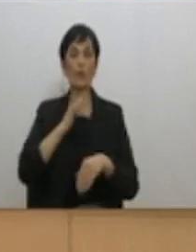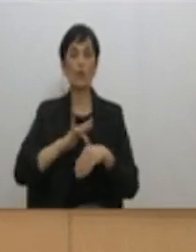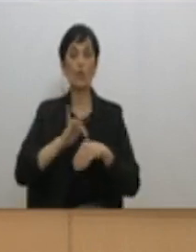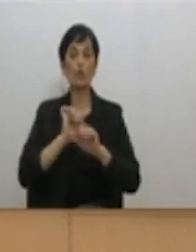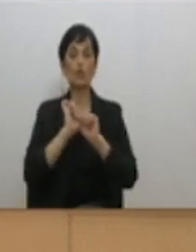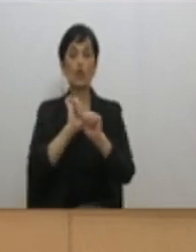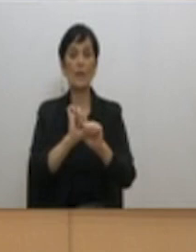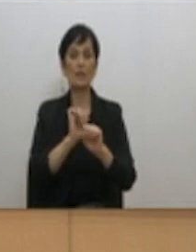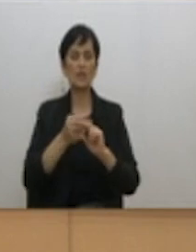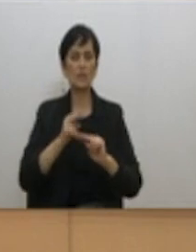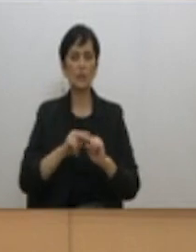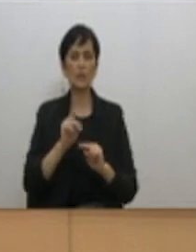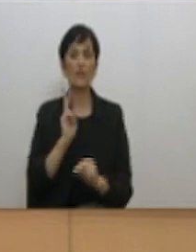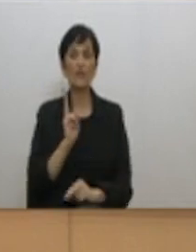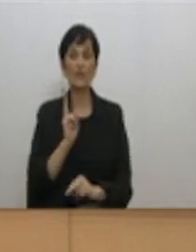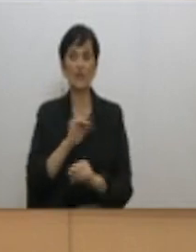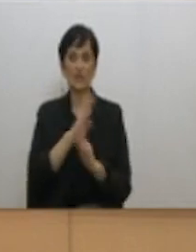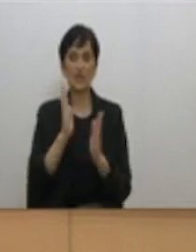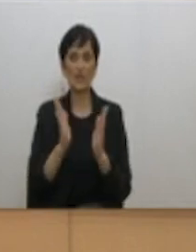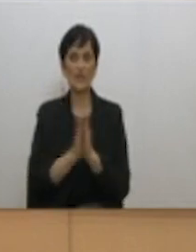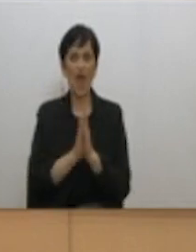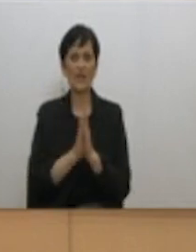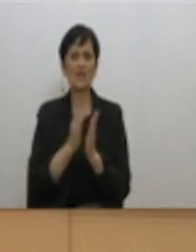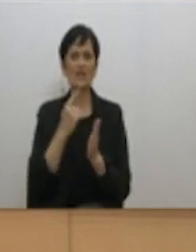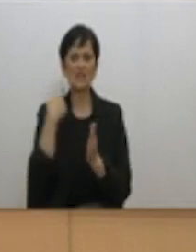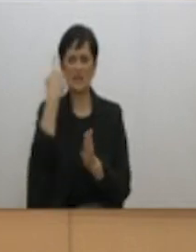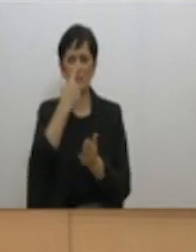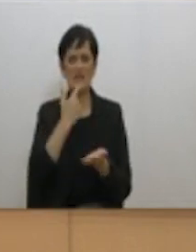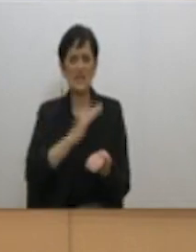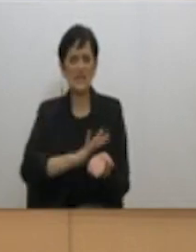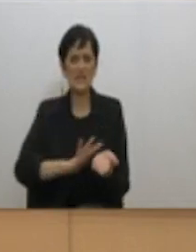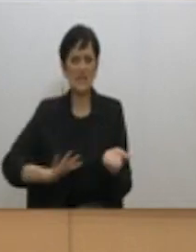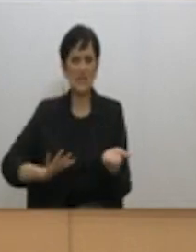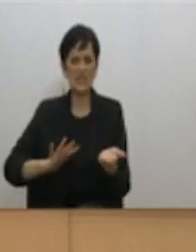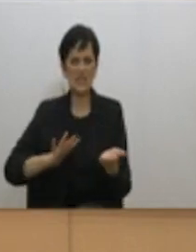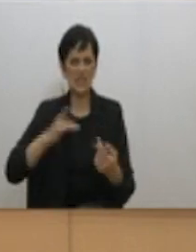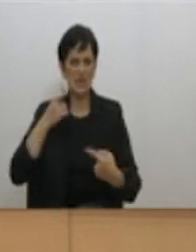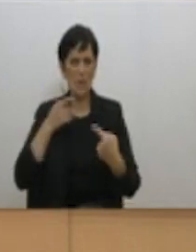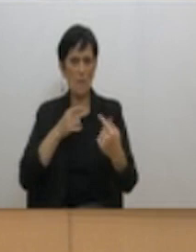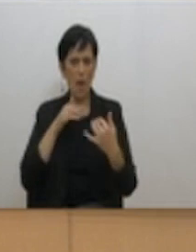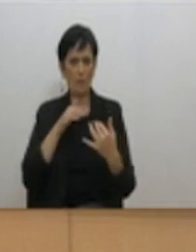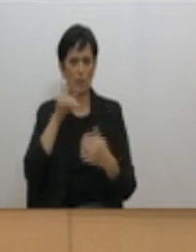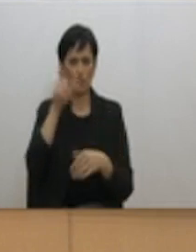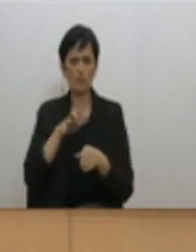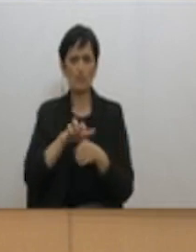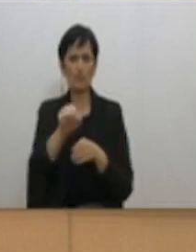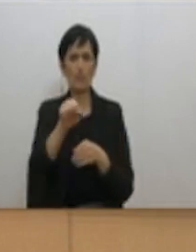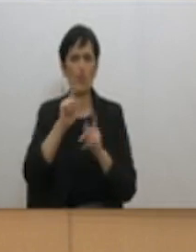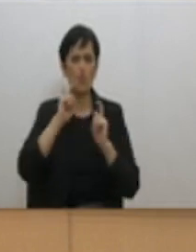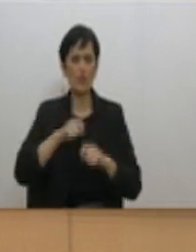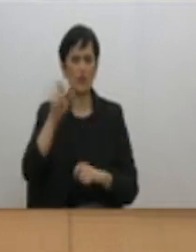გულშემატკივრობდნენ იმას, ვინც ყველაზე პირსისხლიანი როიტყვიან მებრძოლი და დამბრბევი იყო